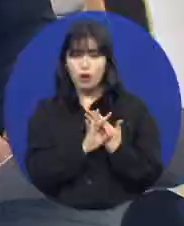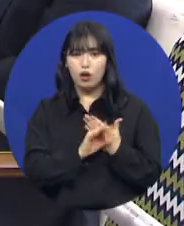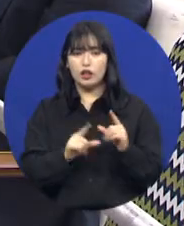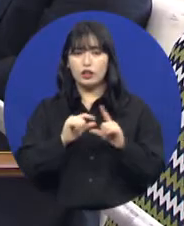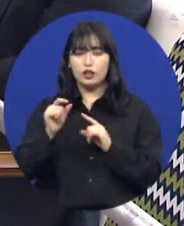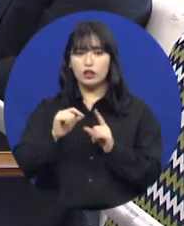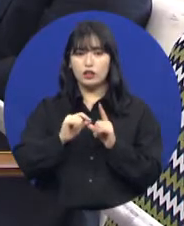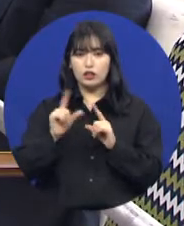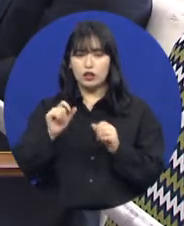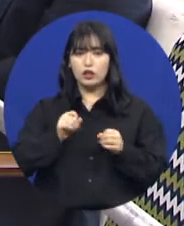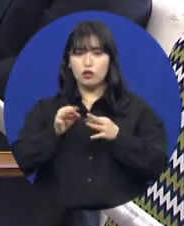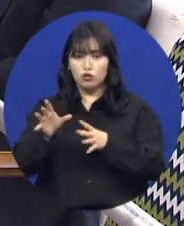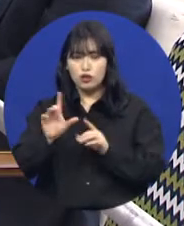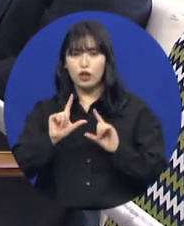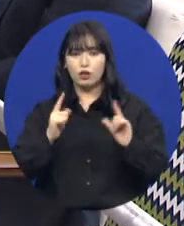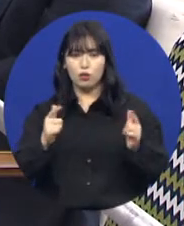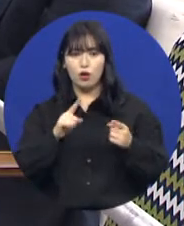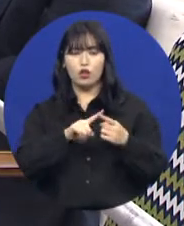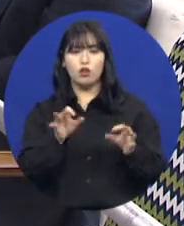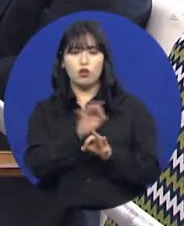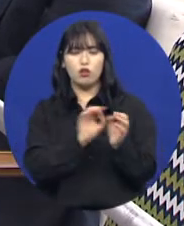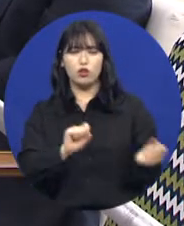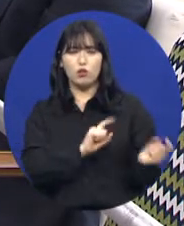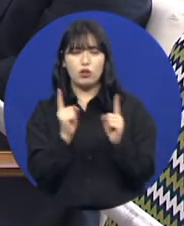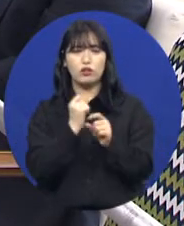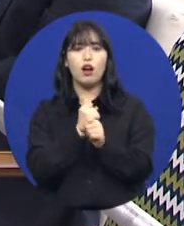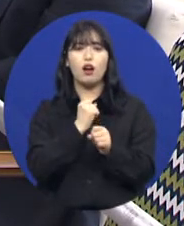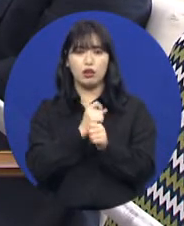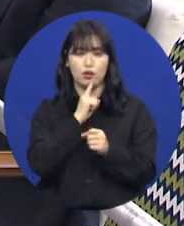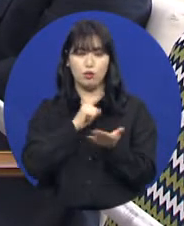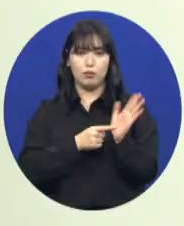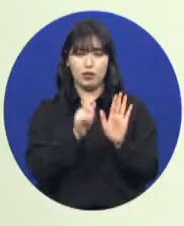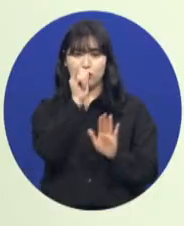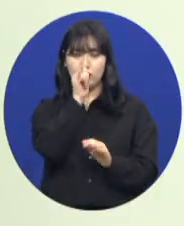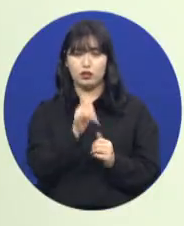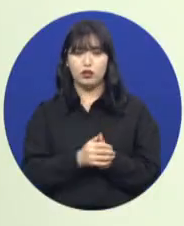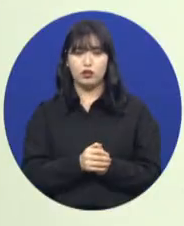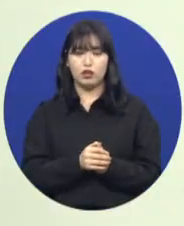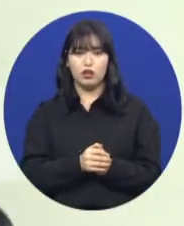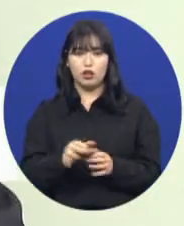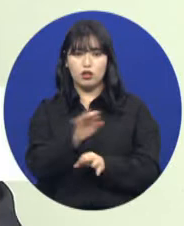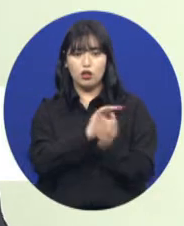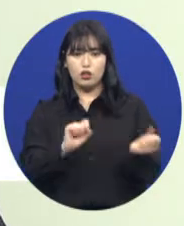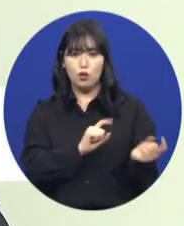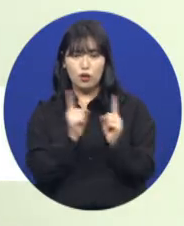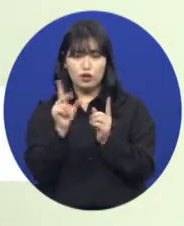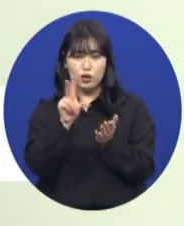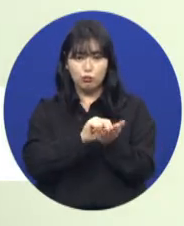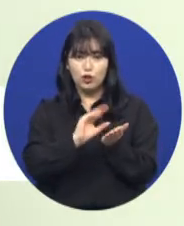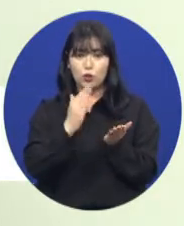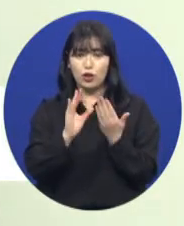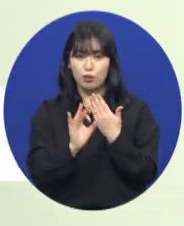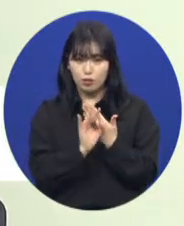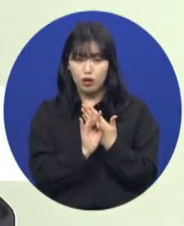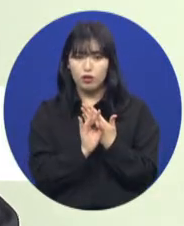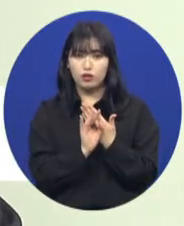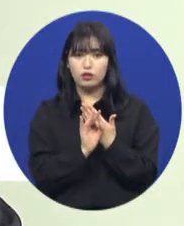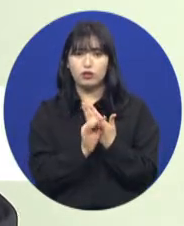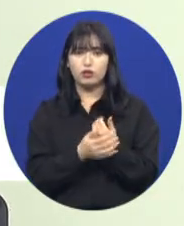투자와 지원을 통해 경제 활성화에 나서겠다고 강조했습니다. 경기 활성화가 문제가 된다면